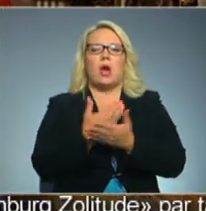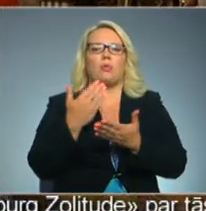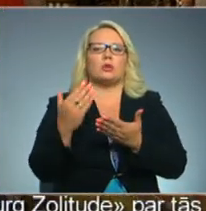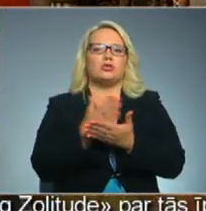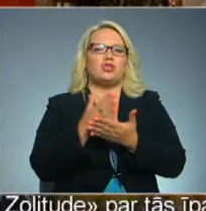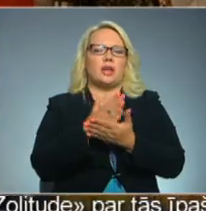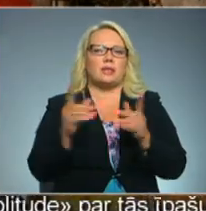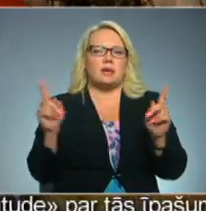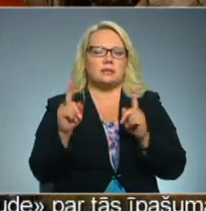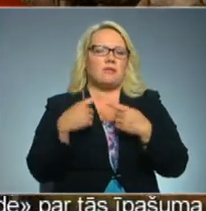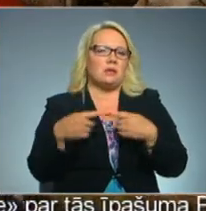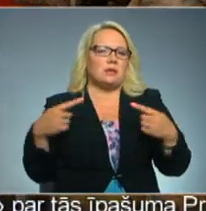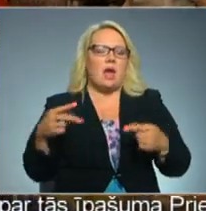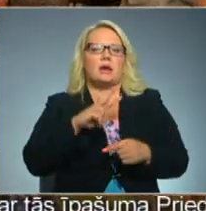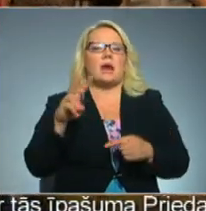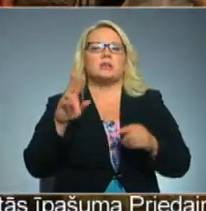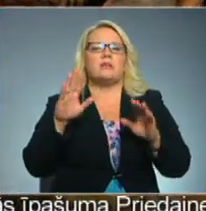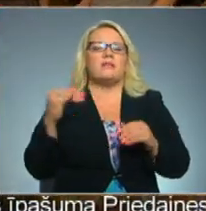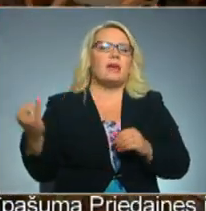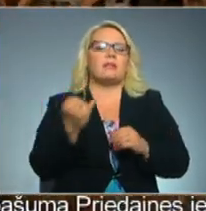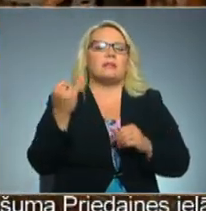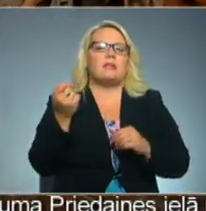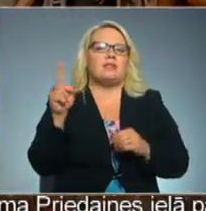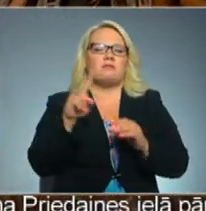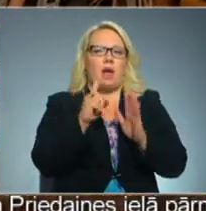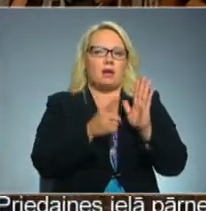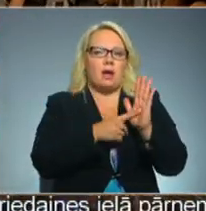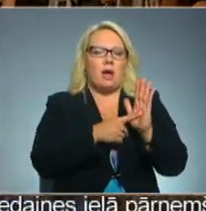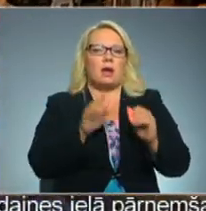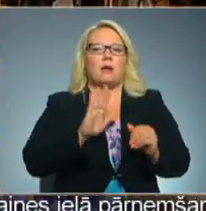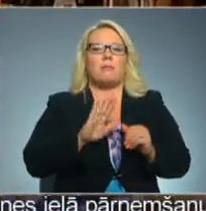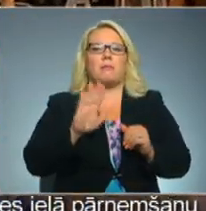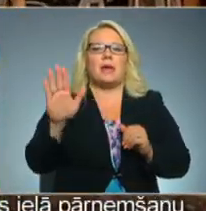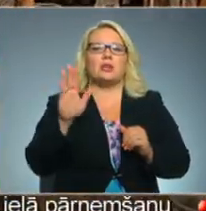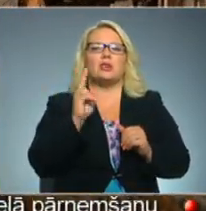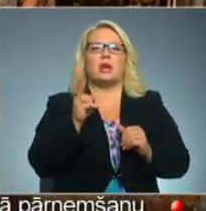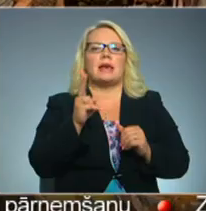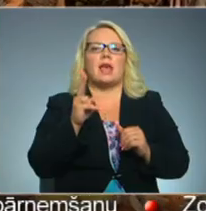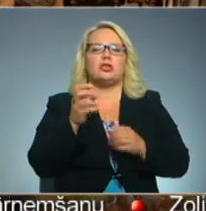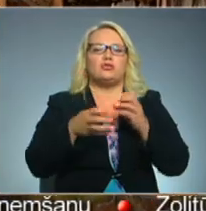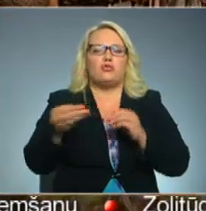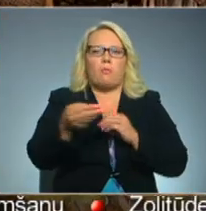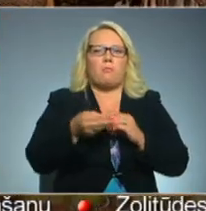Un, nu, kas varbūt ieinteresēja visvairāk? Priekš kečup mani interesē